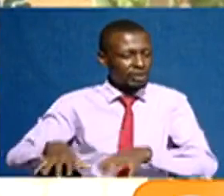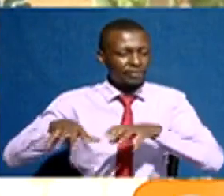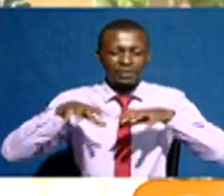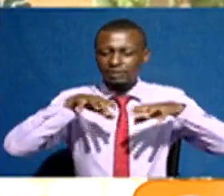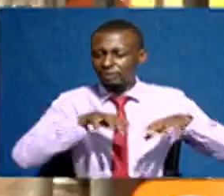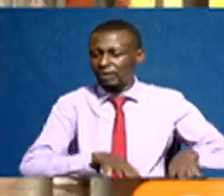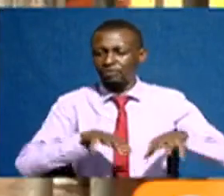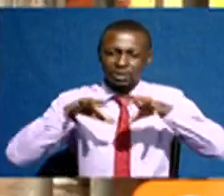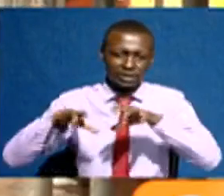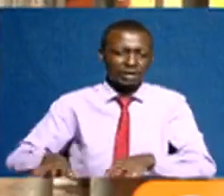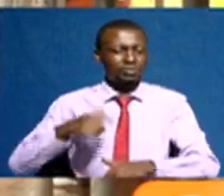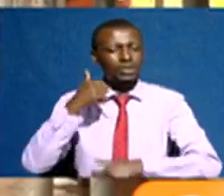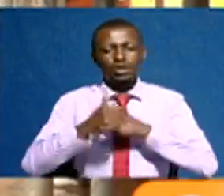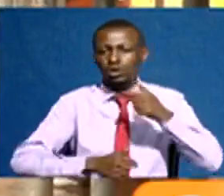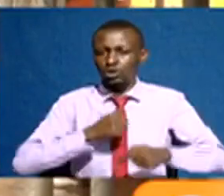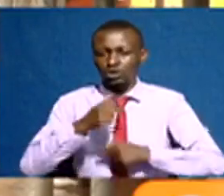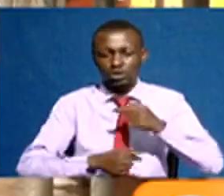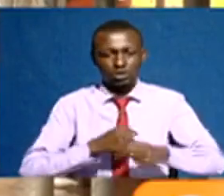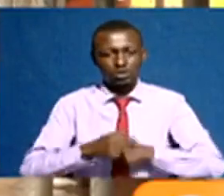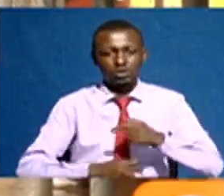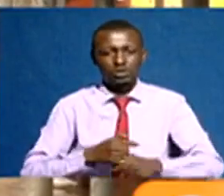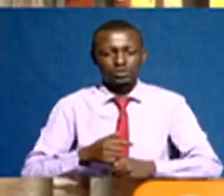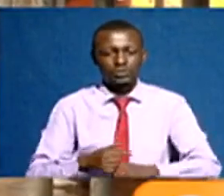wanga safin aeng oma runing ya citizen